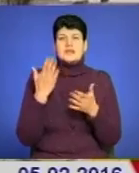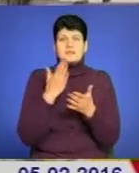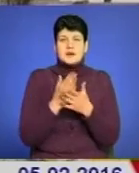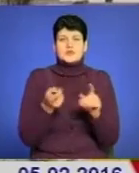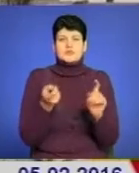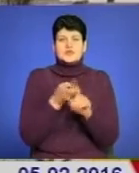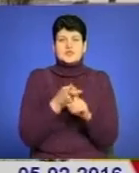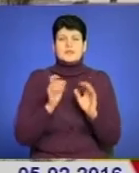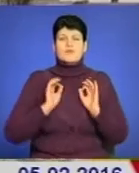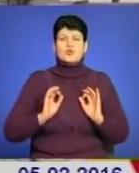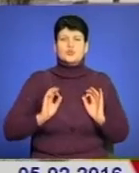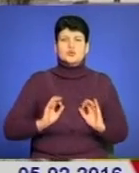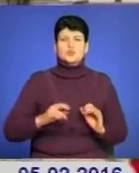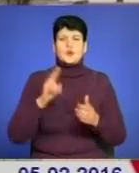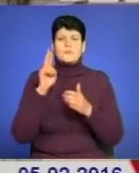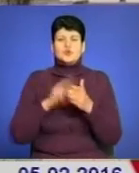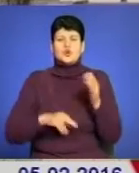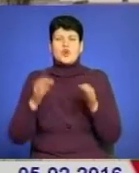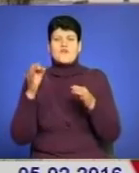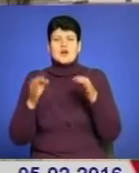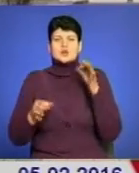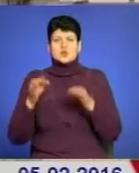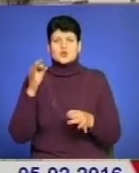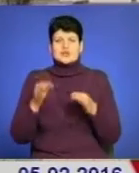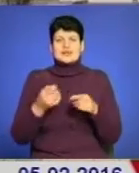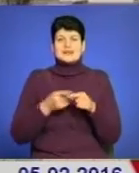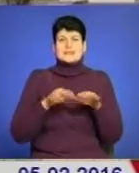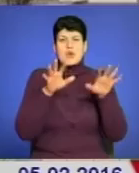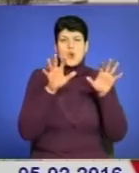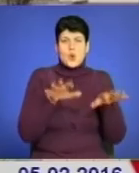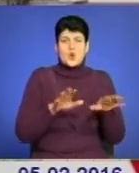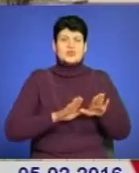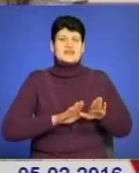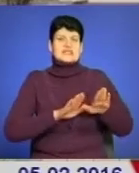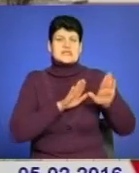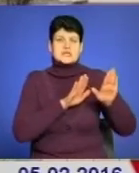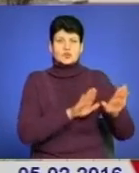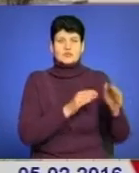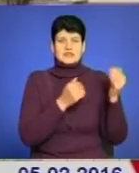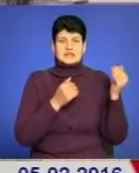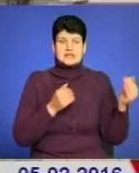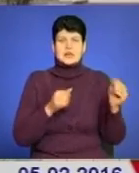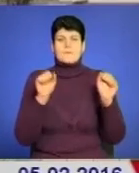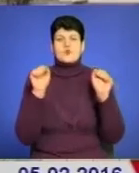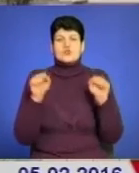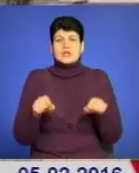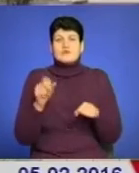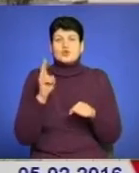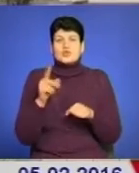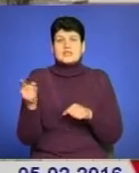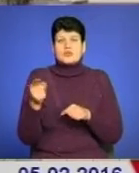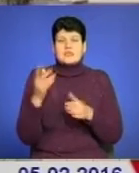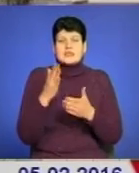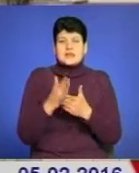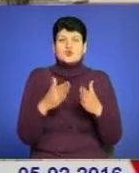причетність, також прокуратура, податкова, суди, тобто це є голови, це є заступники їхні. Можливо, хтось з тернополян є